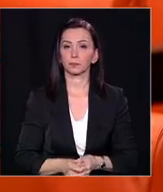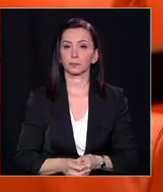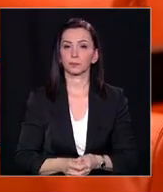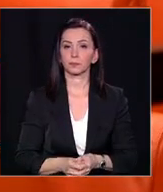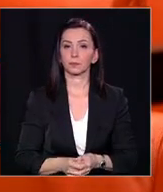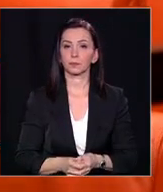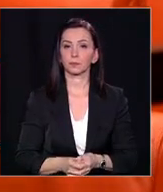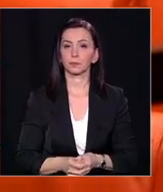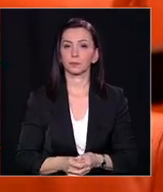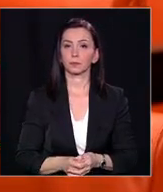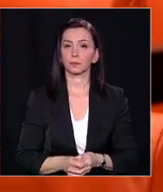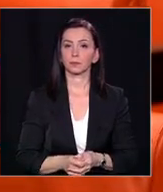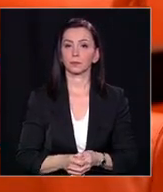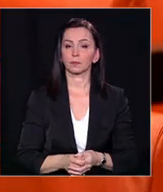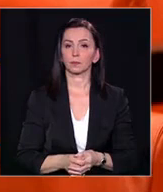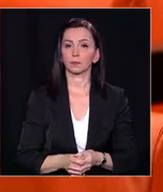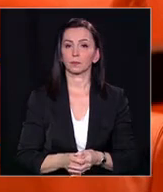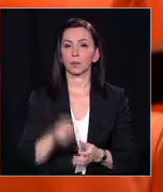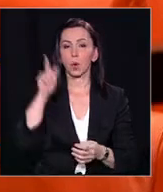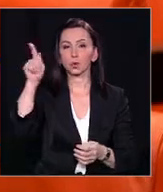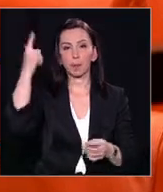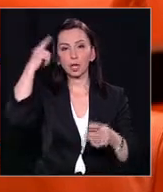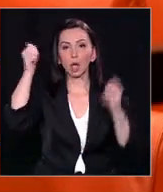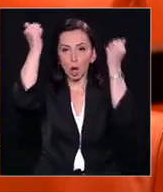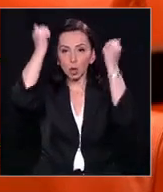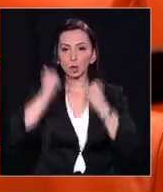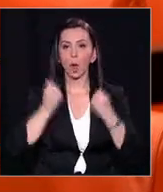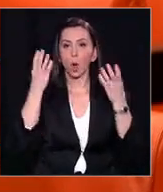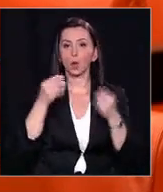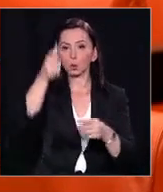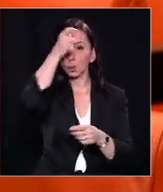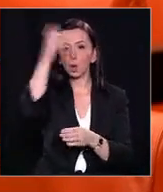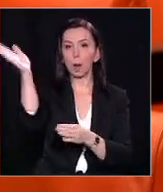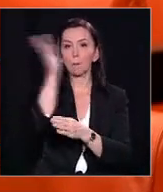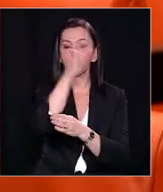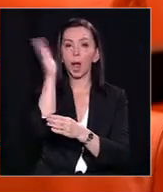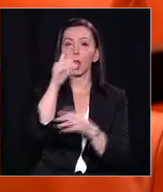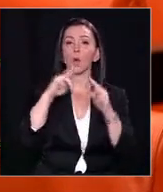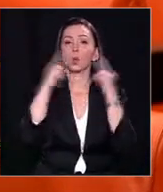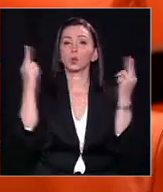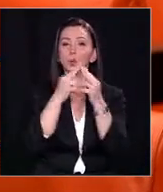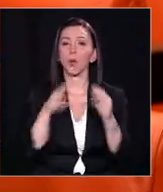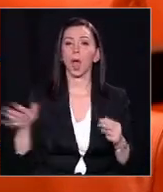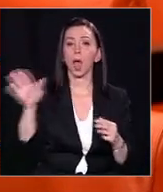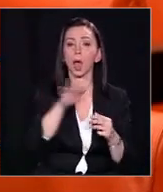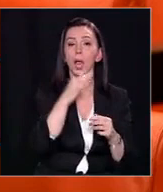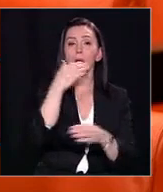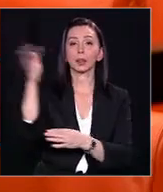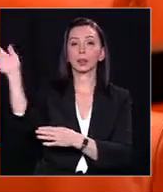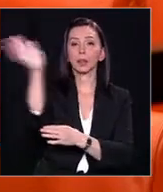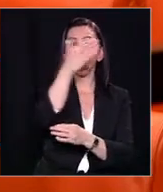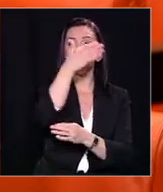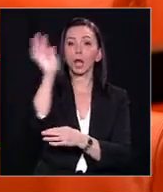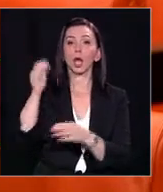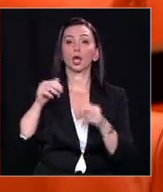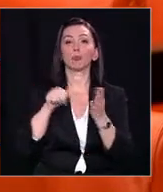etmediğimizi, onların başlarına çuval geçirdiğimizi, Türk bayrağını dünyanın her yerinde dalgalandırdığımızı